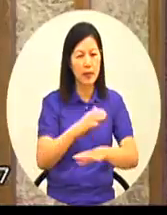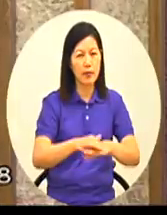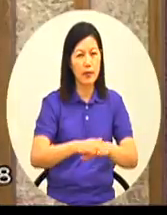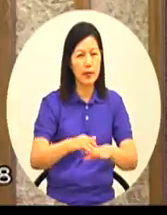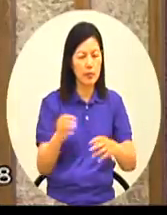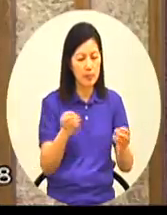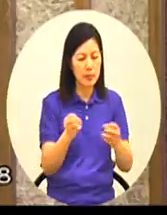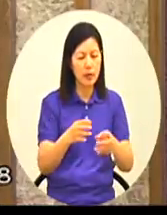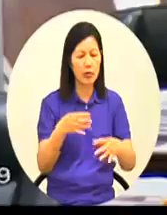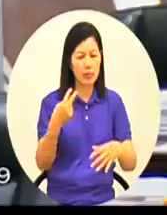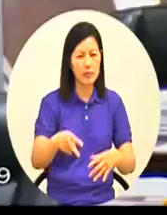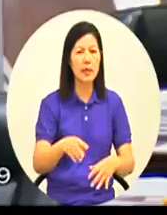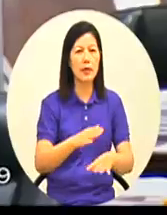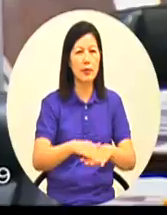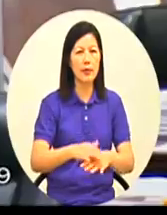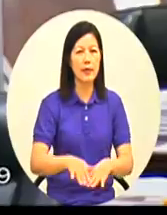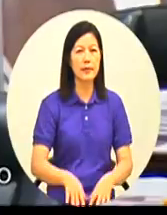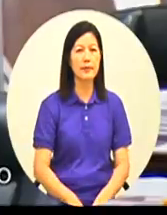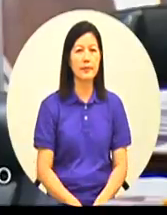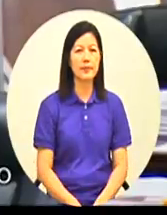检讨。好，以上报告，谢谢。